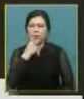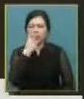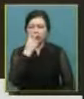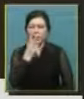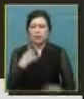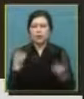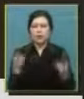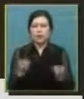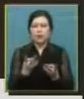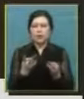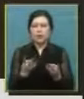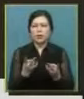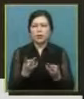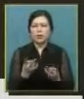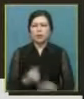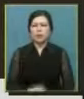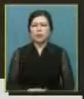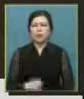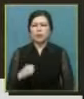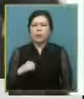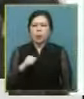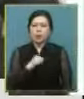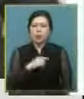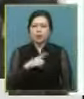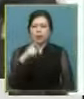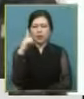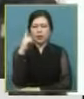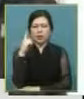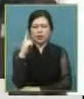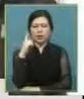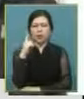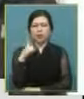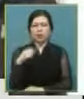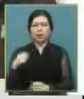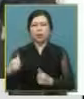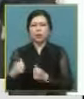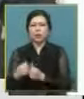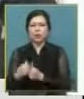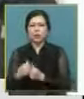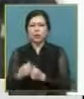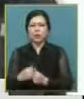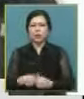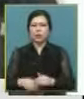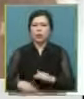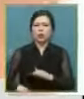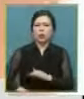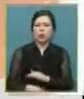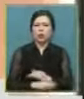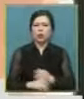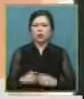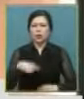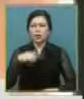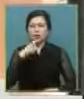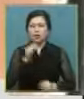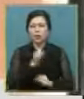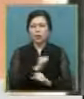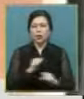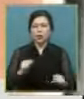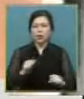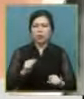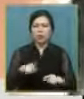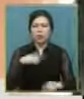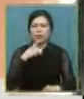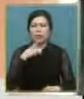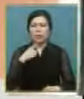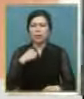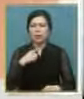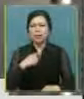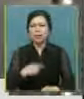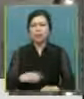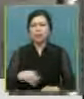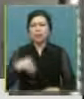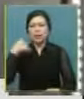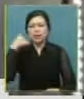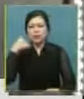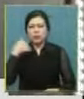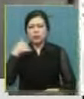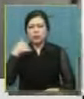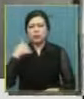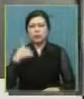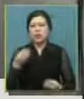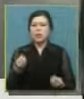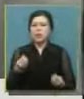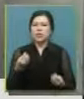бол, көршіңді ұрытпа. Сақтық шараларын бекемдей отырып, ұялы телефон, әмиян және басқа да бағалы заттардың қолды болуы тежеледі дейді